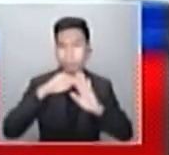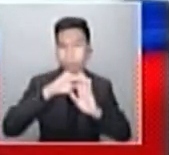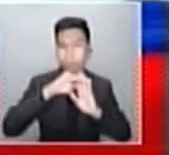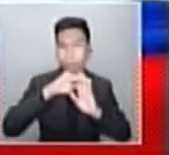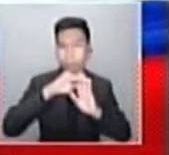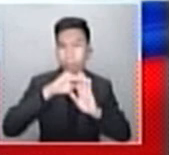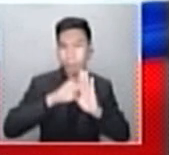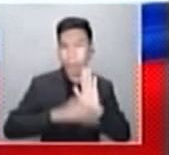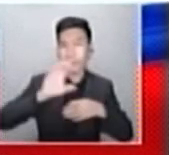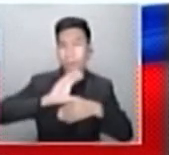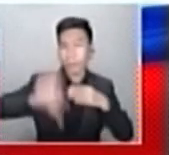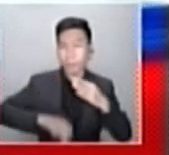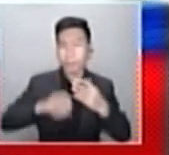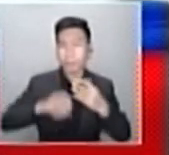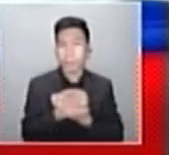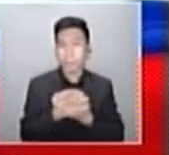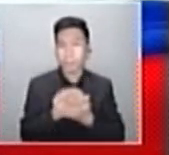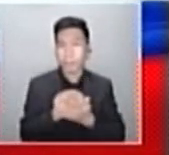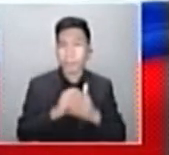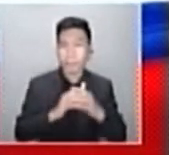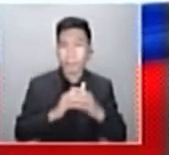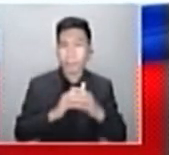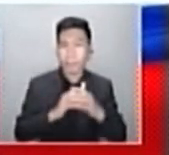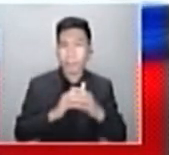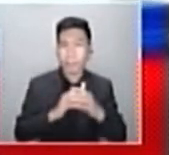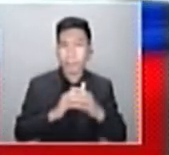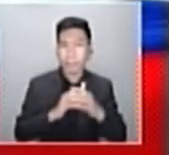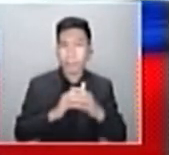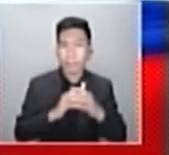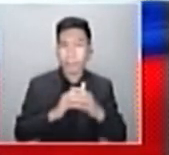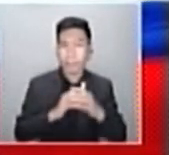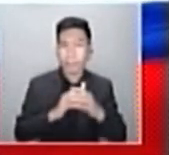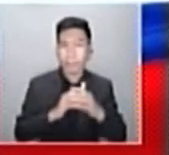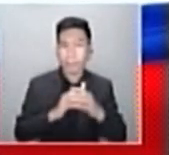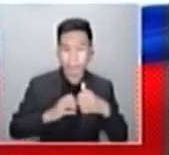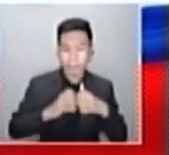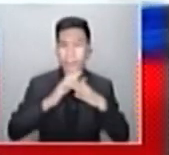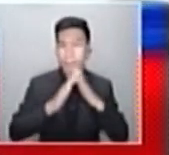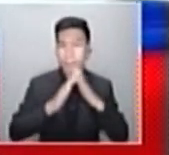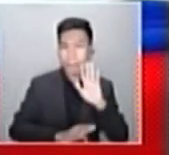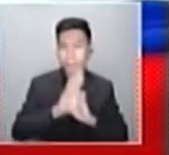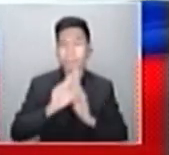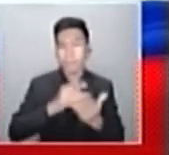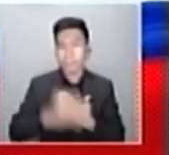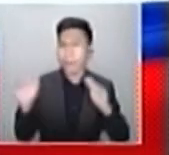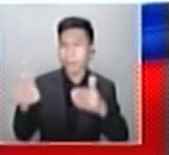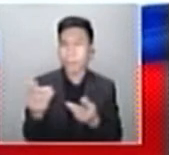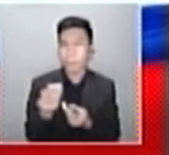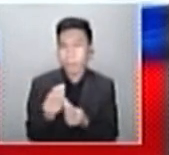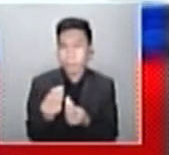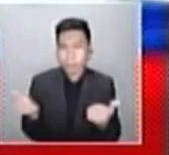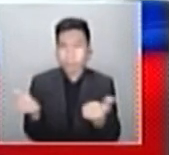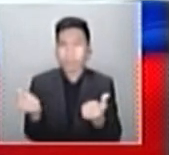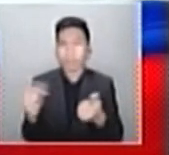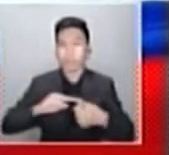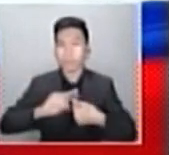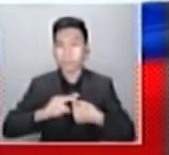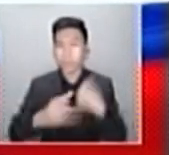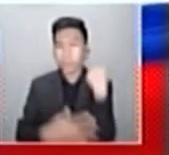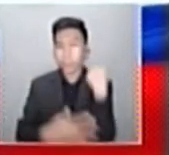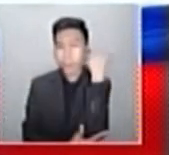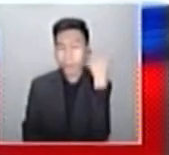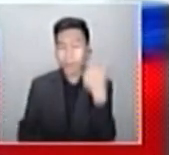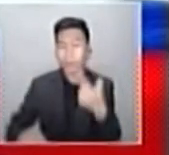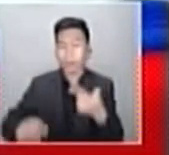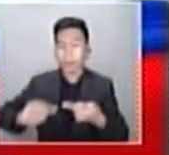program na bibigyan ng solusyon ang kahirapan, ang kakulangan at